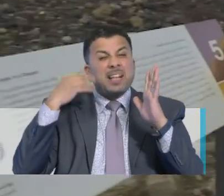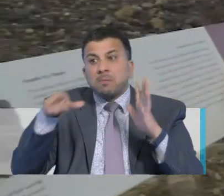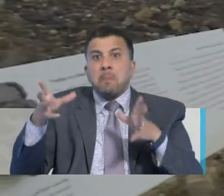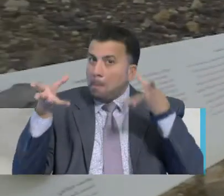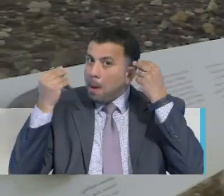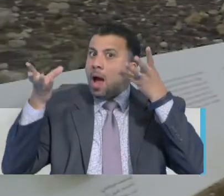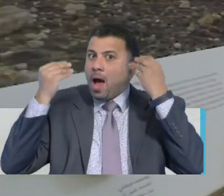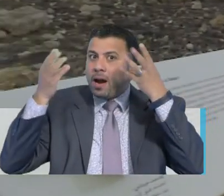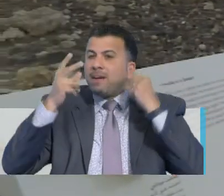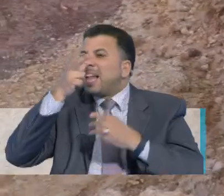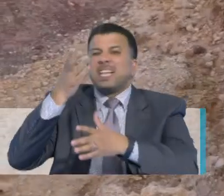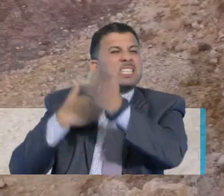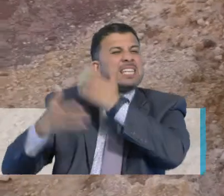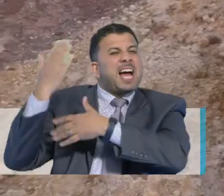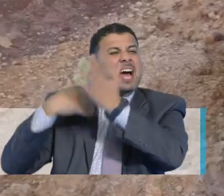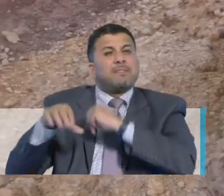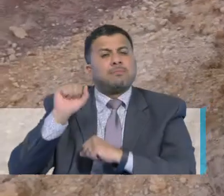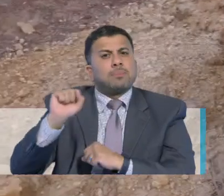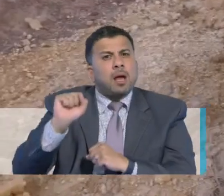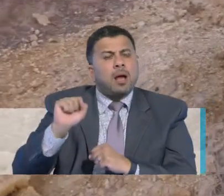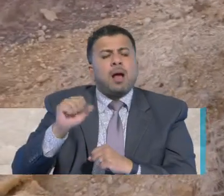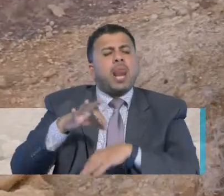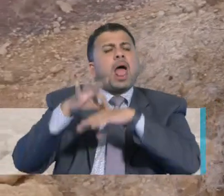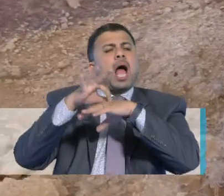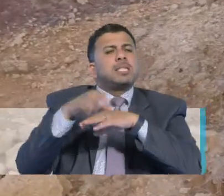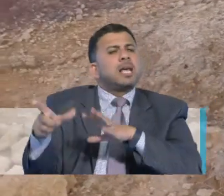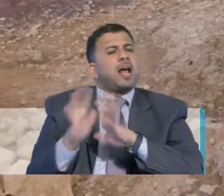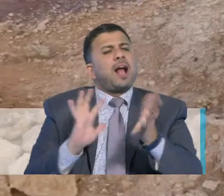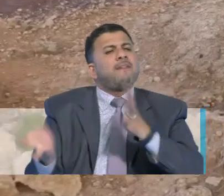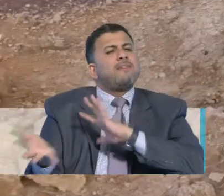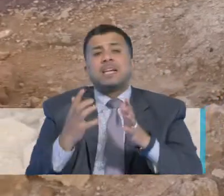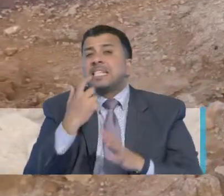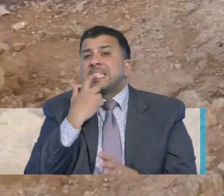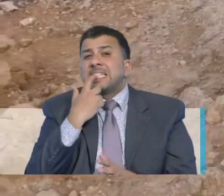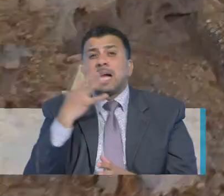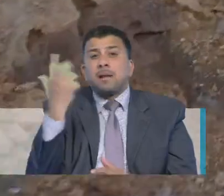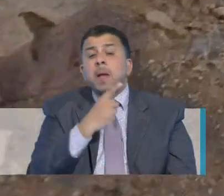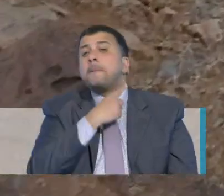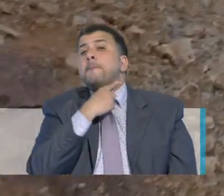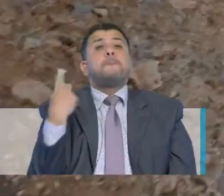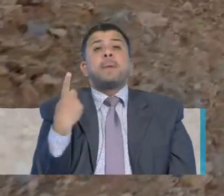المعرفة بتاريخ استيطان البشر لهذه المنطقة، والذي يعود إلى أكثر من